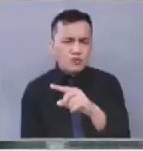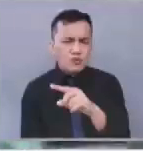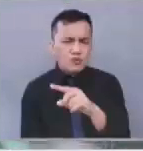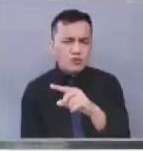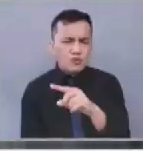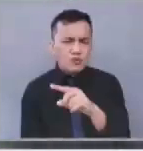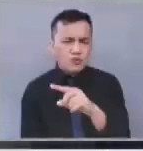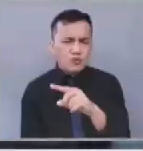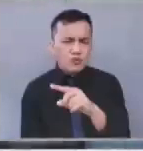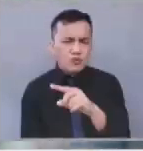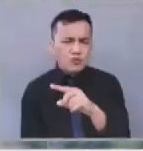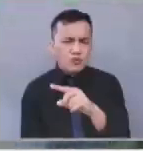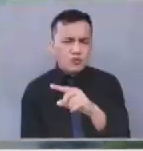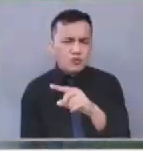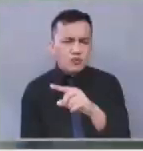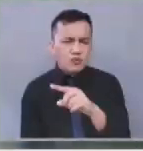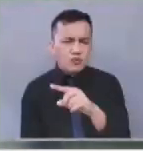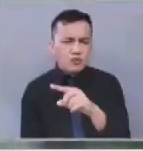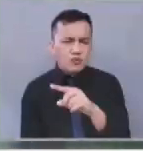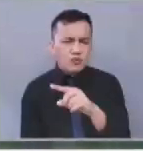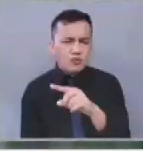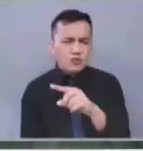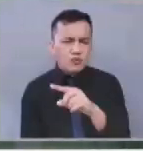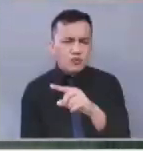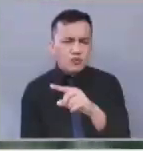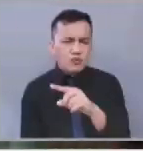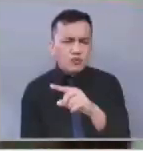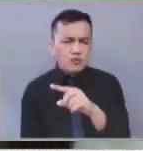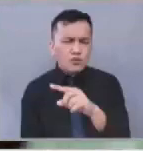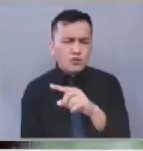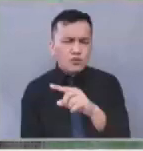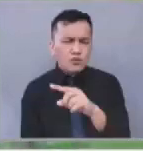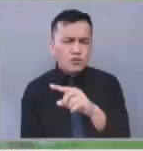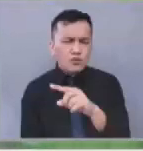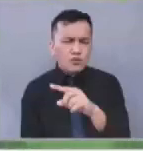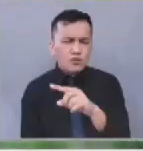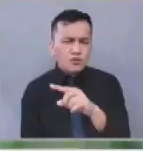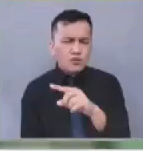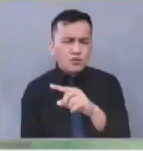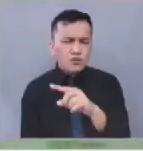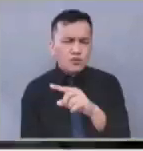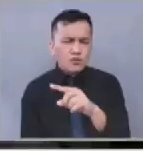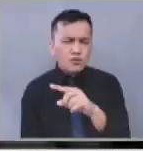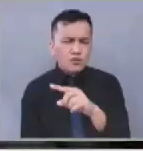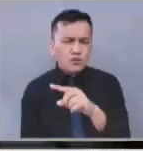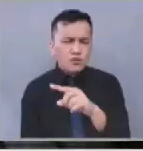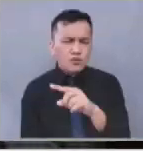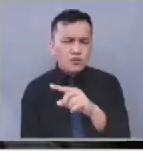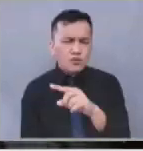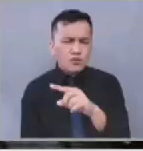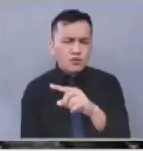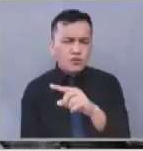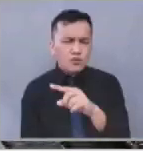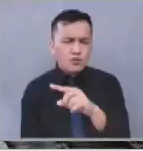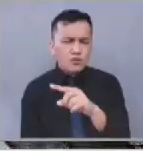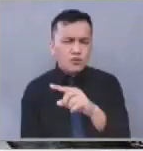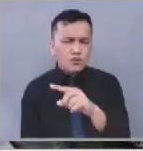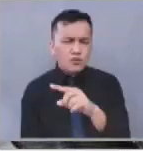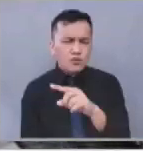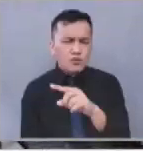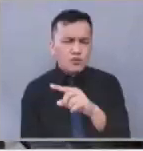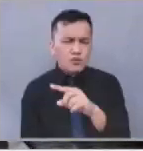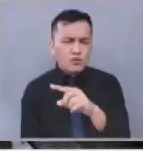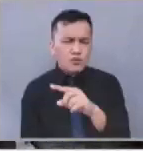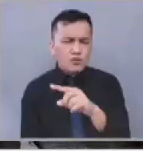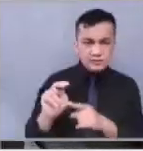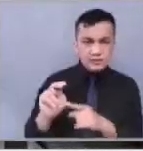Bukod naman sa pagtatanim, malaking bagay din ang wastong pagtatapo ng basura sa kagaya ni Dr. Efren Nuestro na pinasok ang